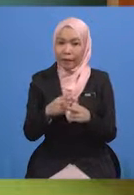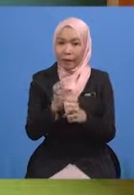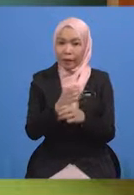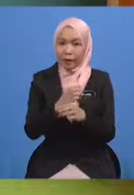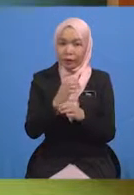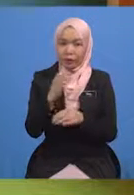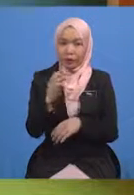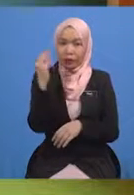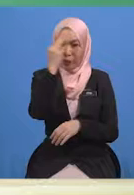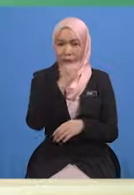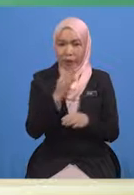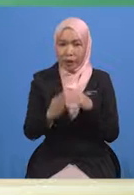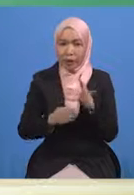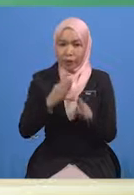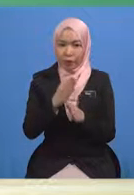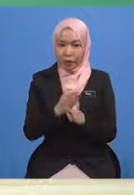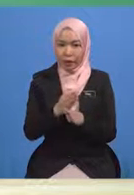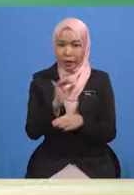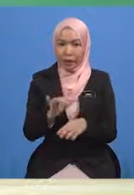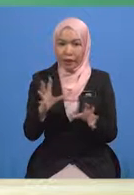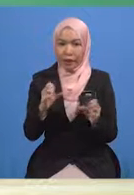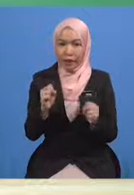dapat kamu perhatikan?